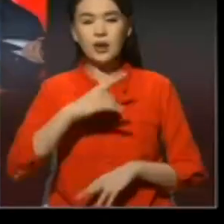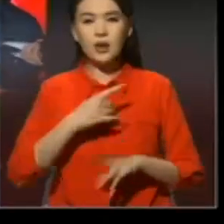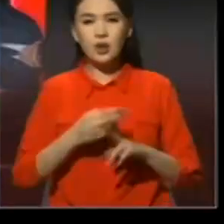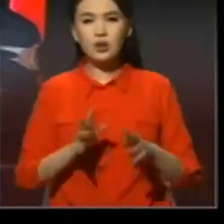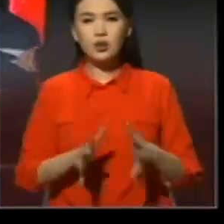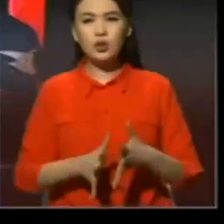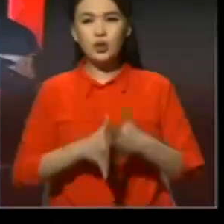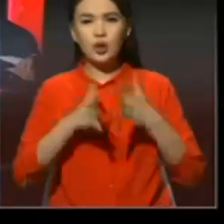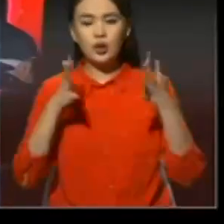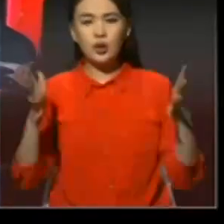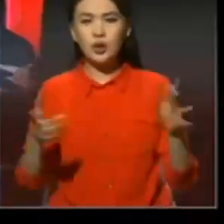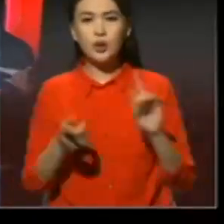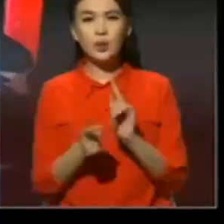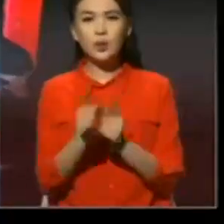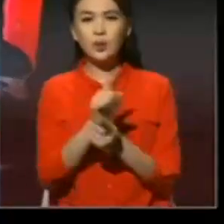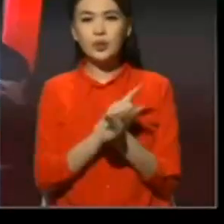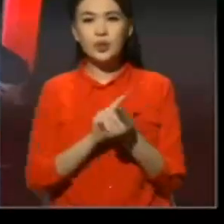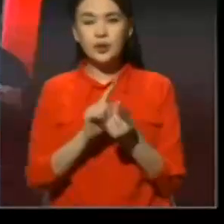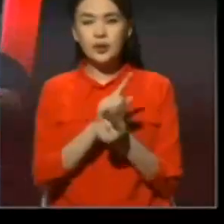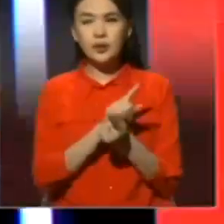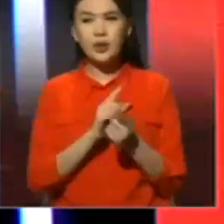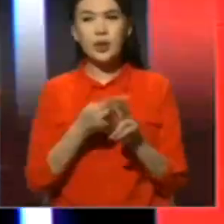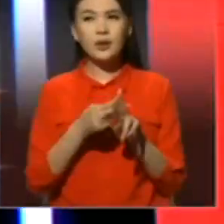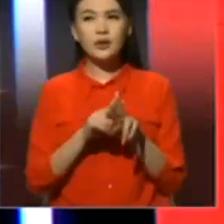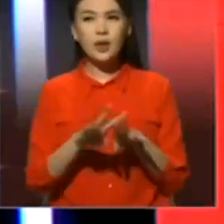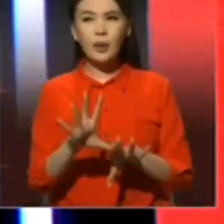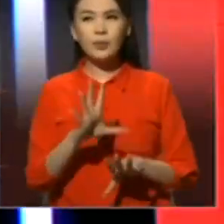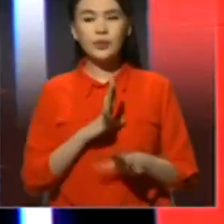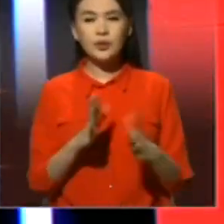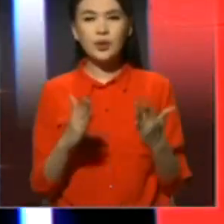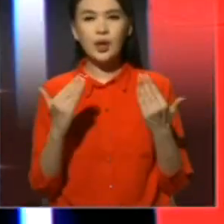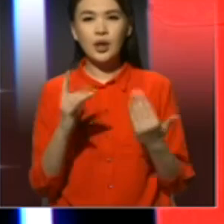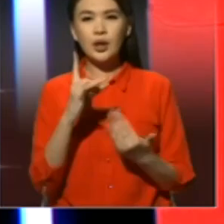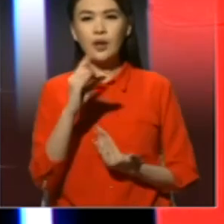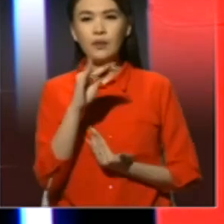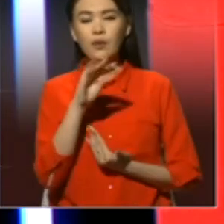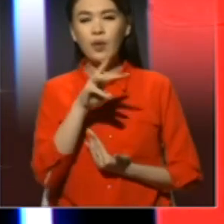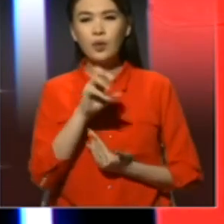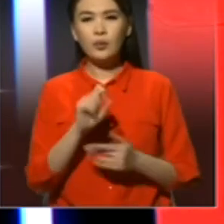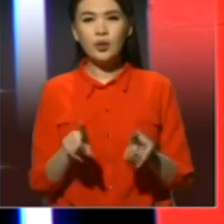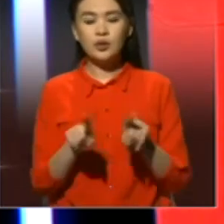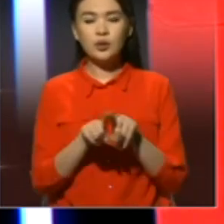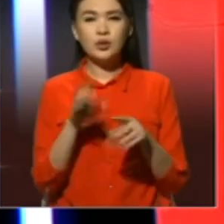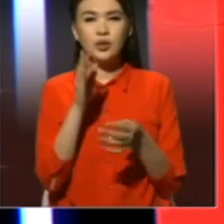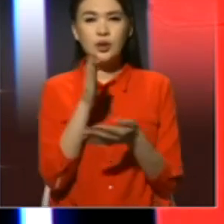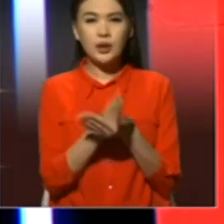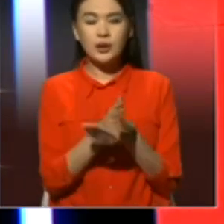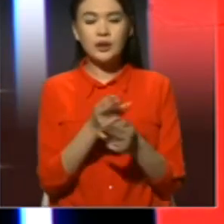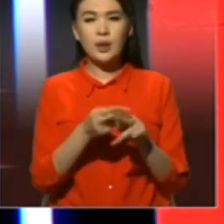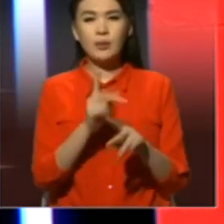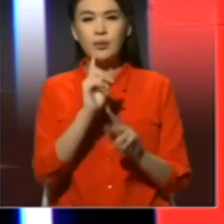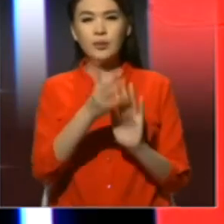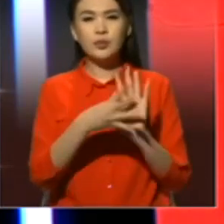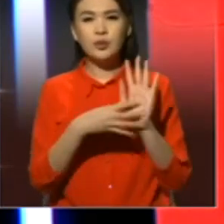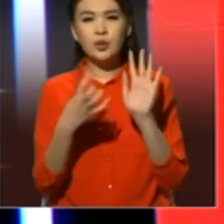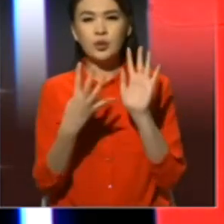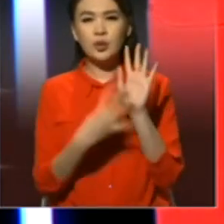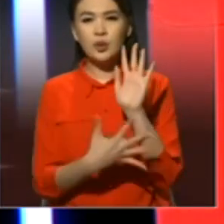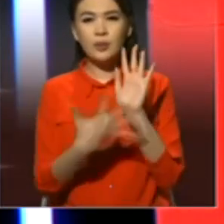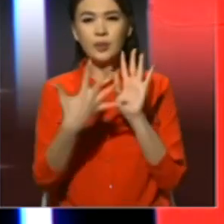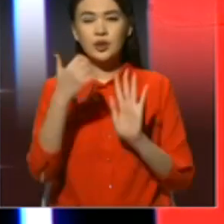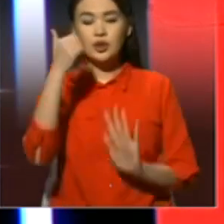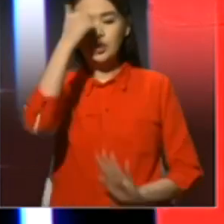саяси өзгерістер жүргізілді. Ассамблеяның ішінде де мінекей реформалар жүріп жатыр деп айтсақ болады. 1995